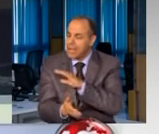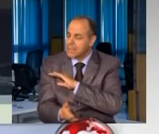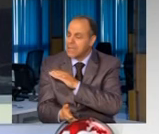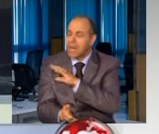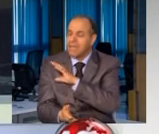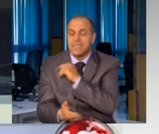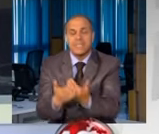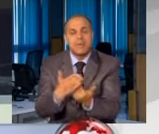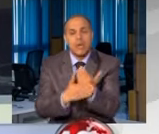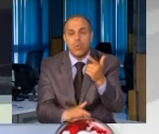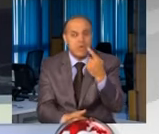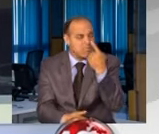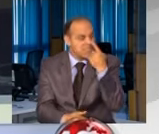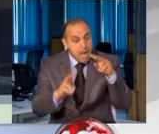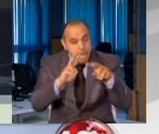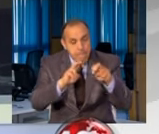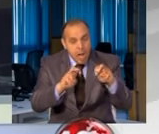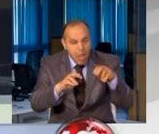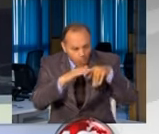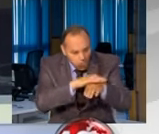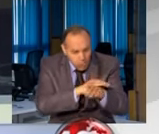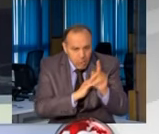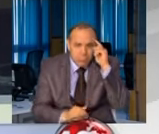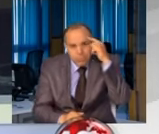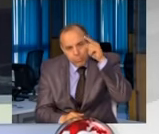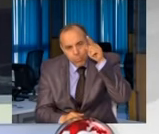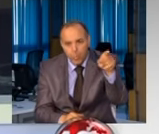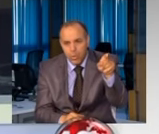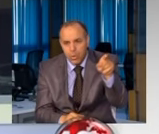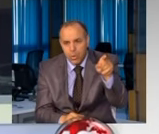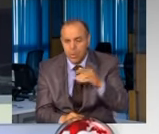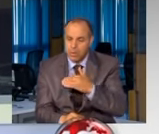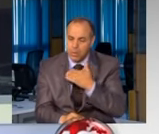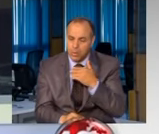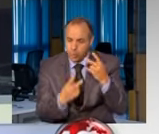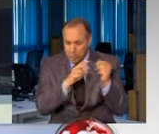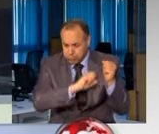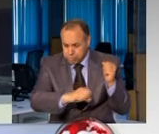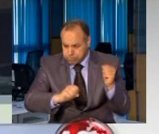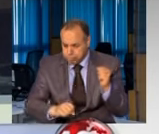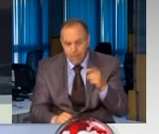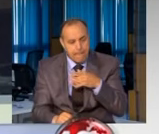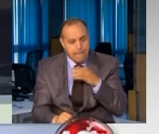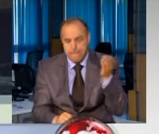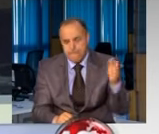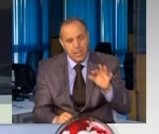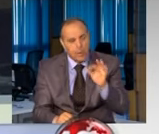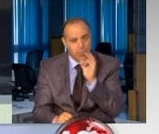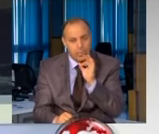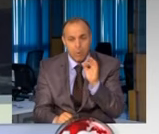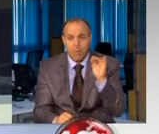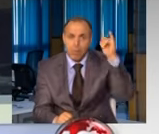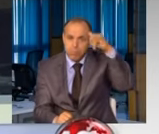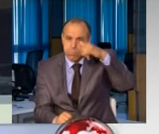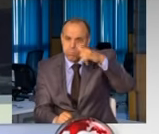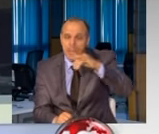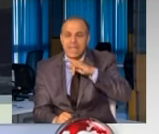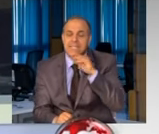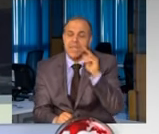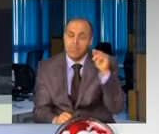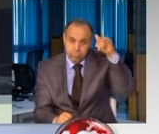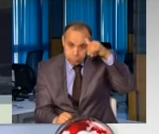اليوم بتعلة البحث عن أنفاق، ولئن لم تسفر الغارتان عن سقوط ضحايا فإن طائرات قوات